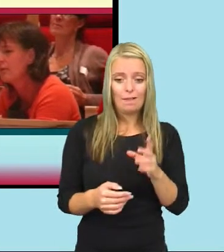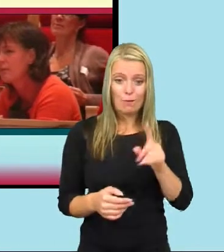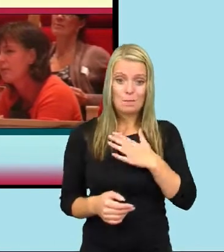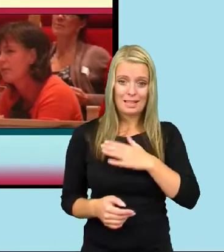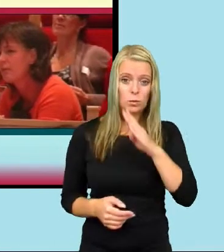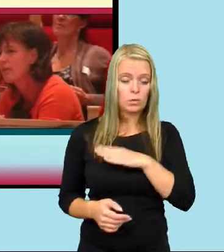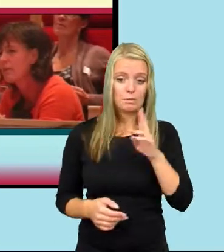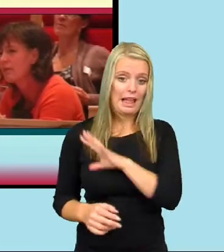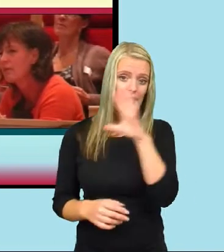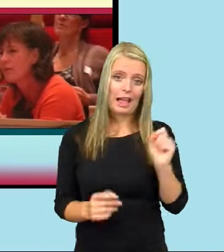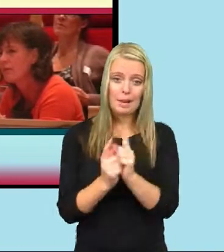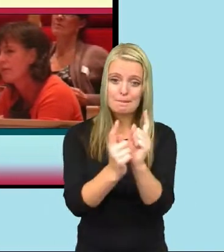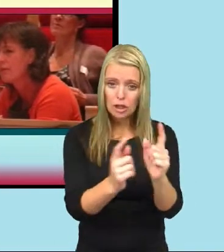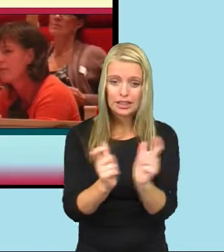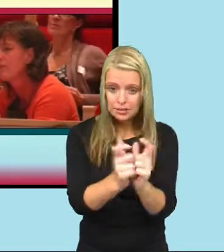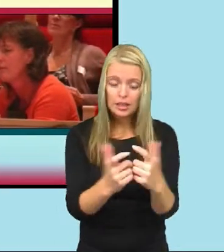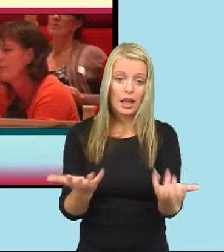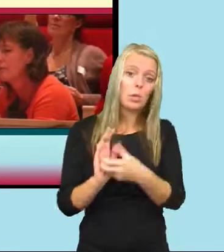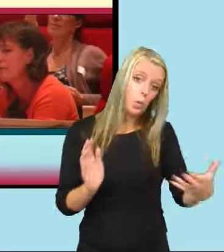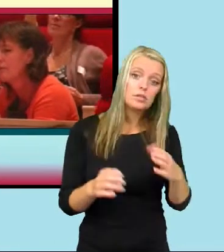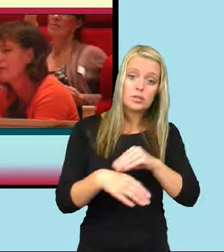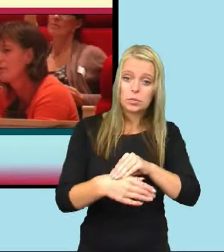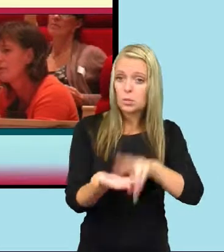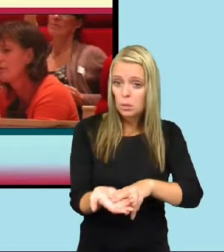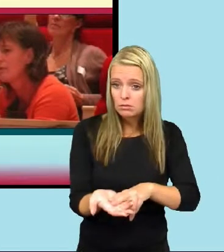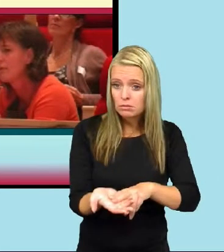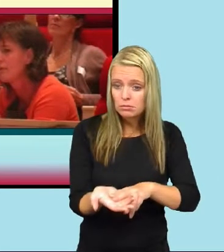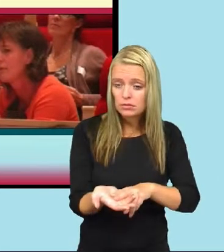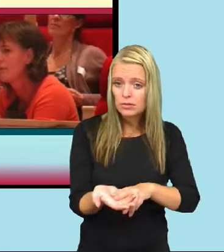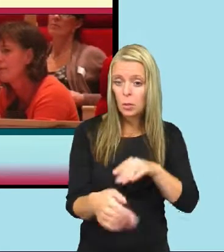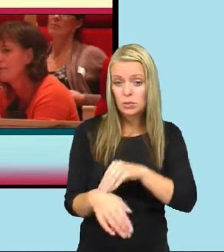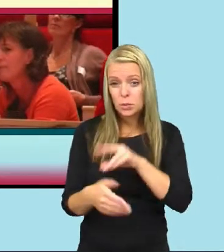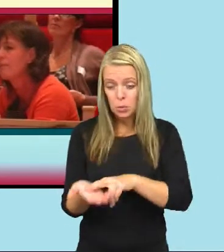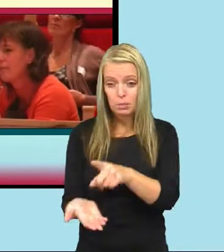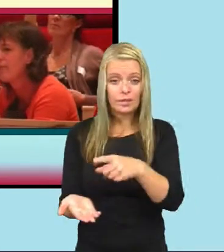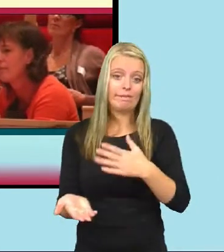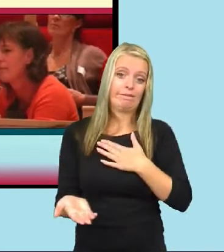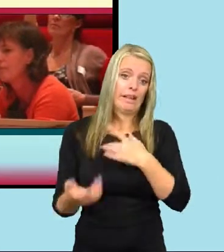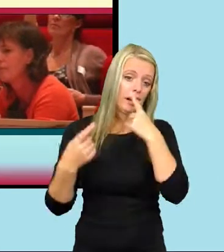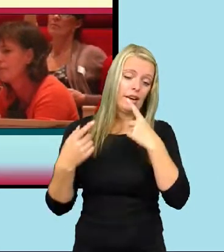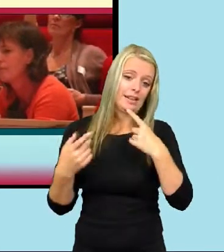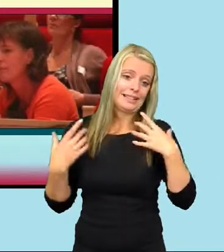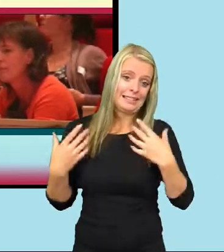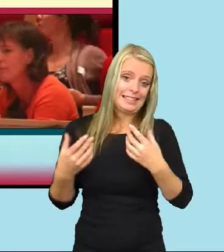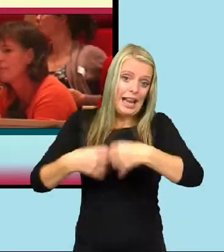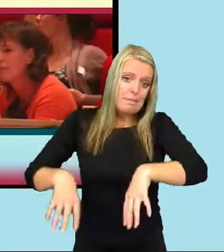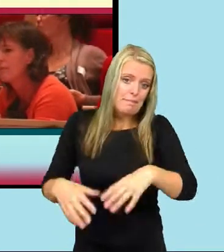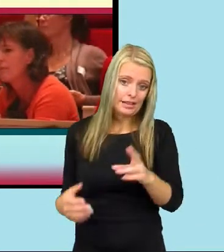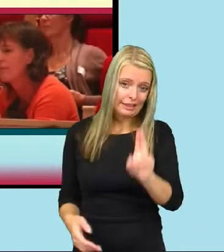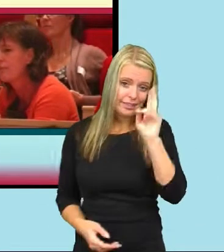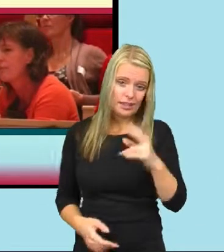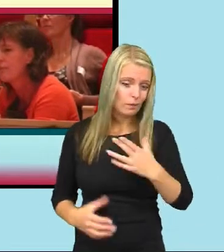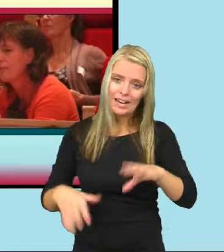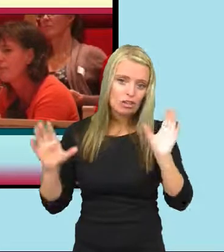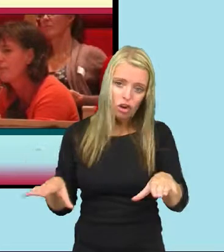mötena, det är möten på grund av sjukdomen. Och den sjukdomen skulle hon vilja vara utan. Och det liksom är det som